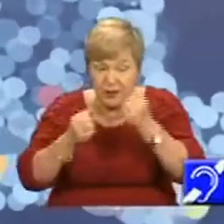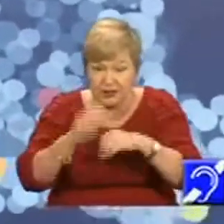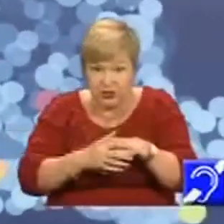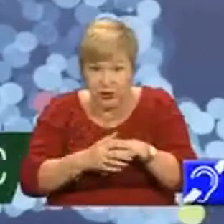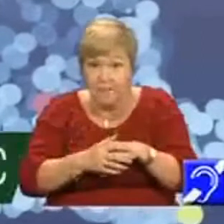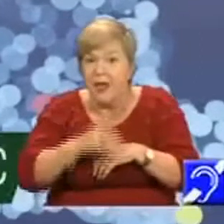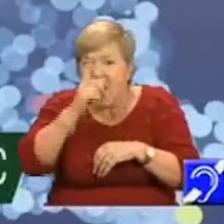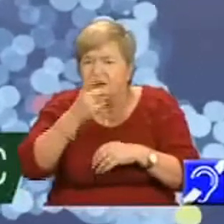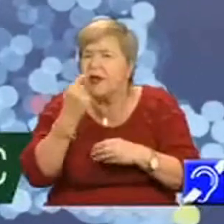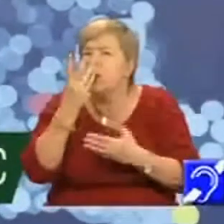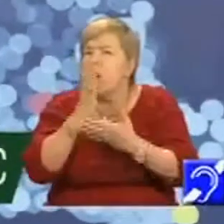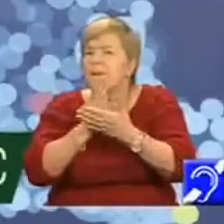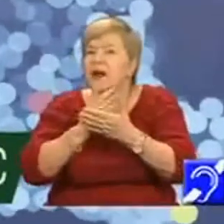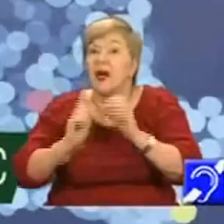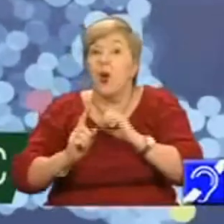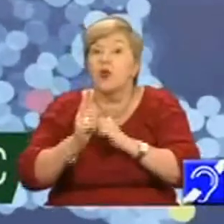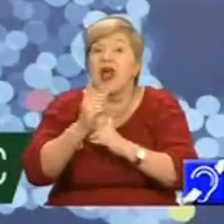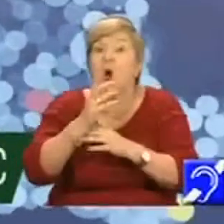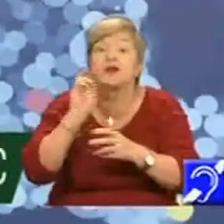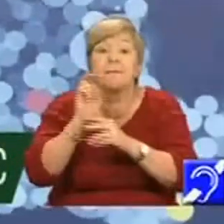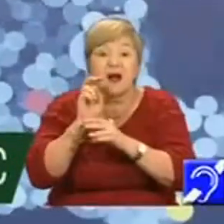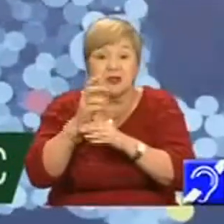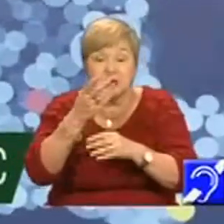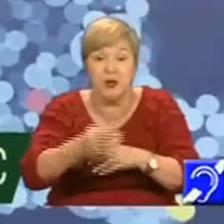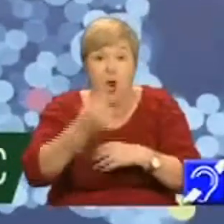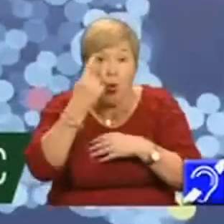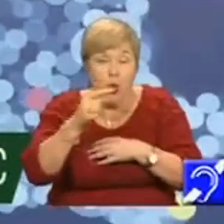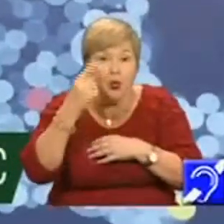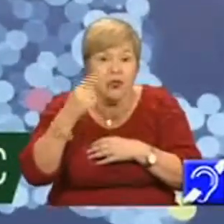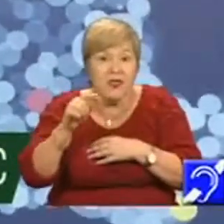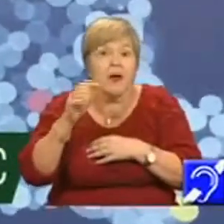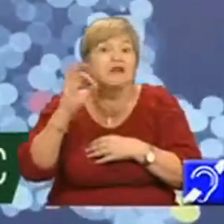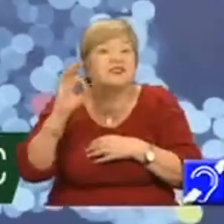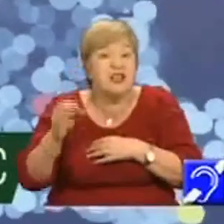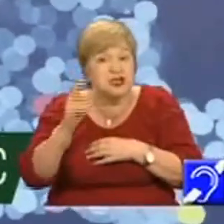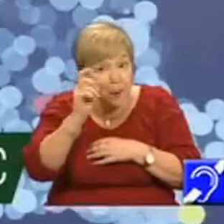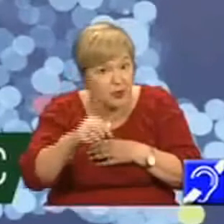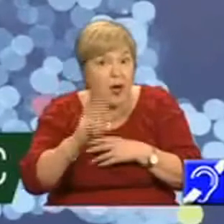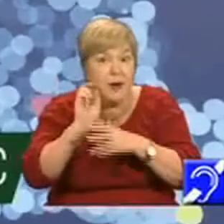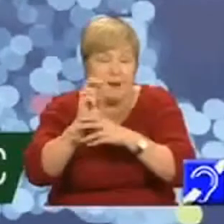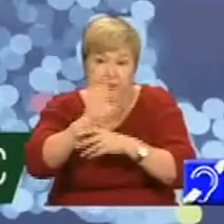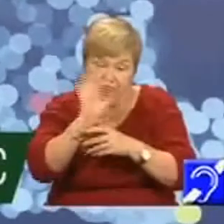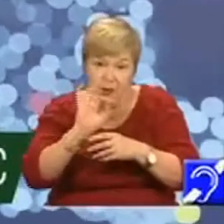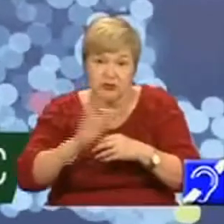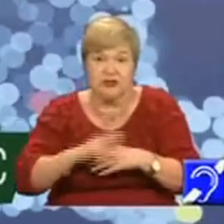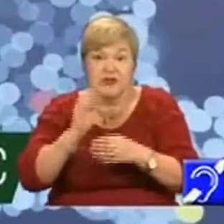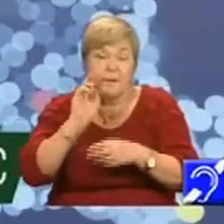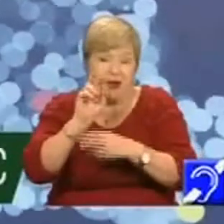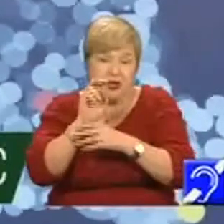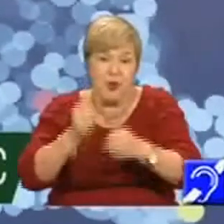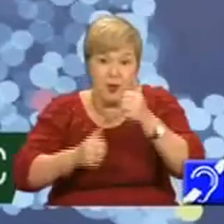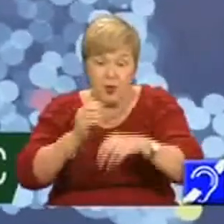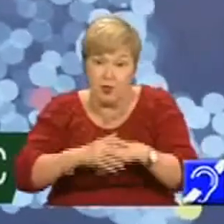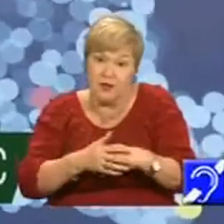o etapă cu record de participanți, 110 la număr. Victoria de la Cheile Grădiștei mă obligă să fac